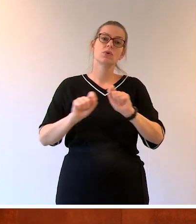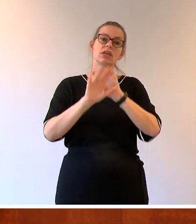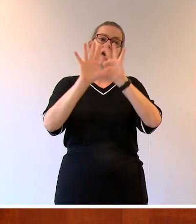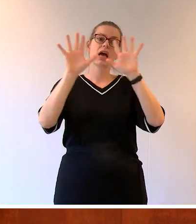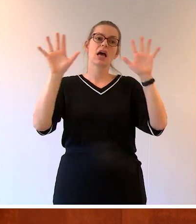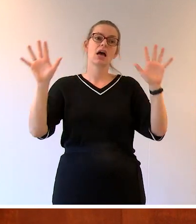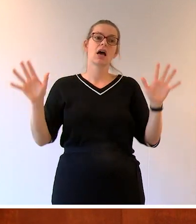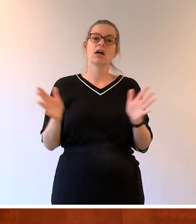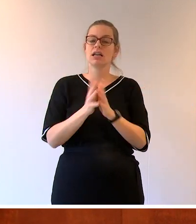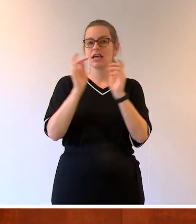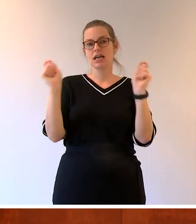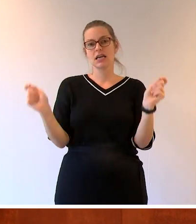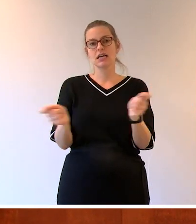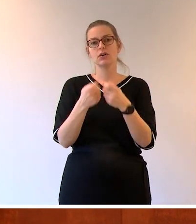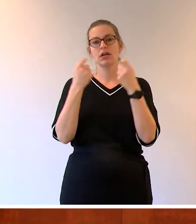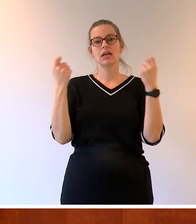halleluja,